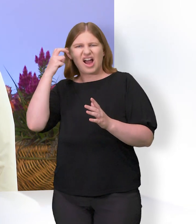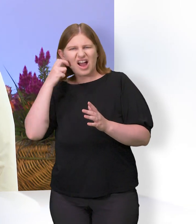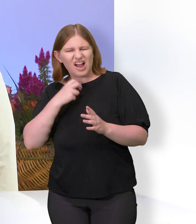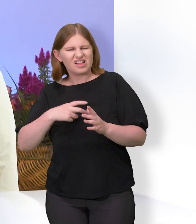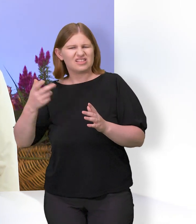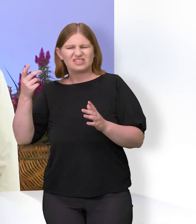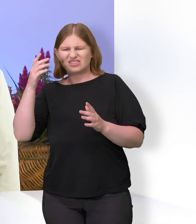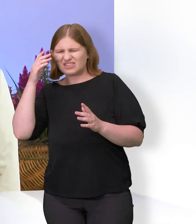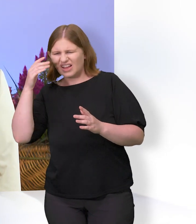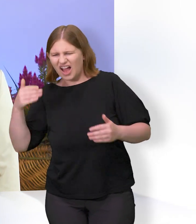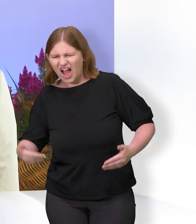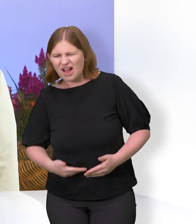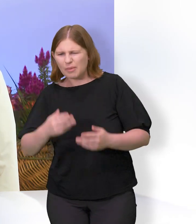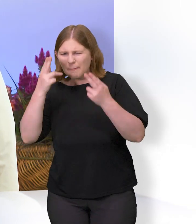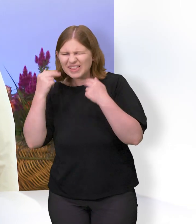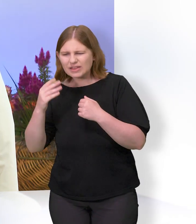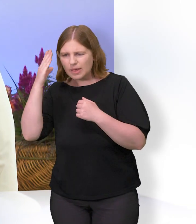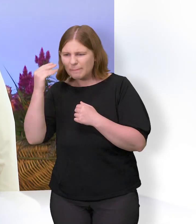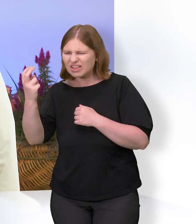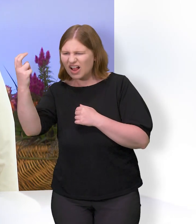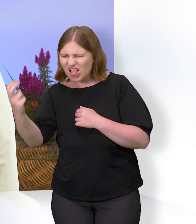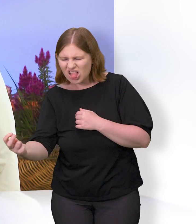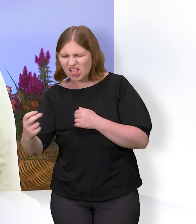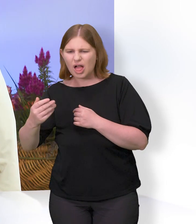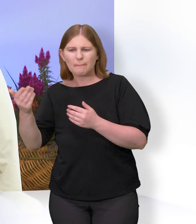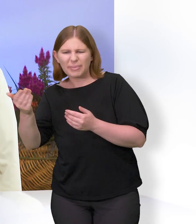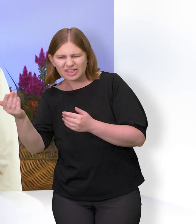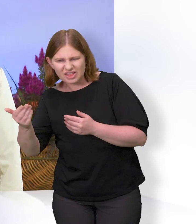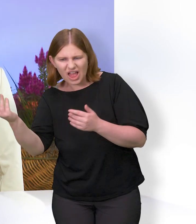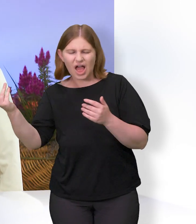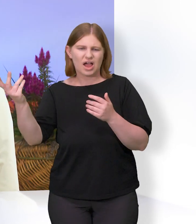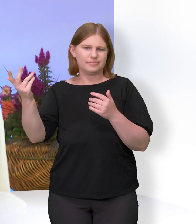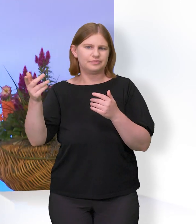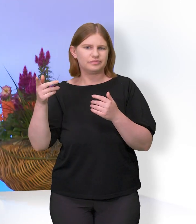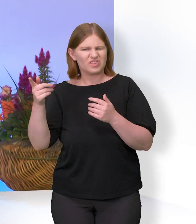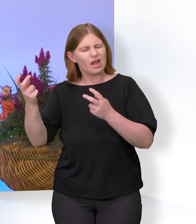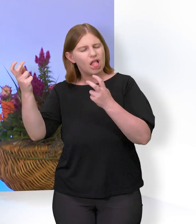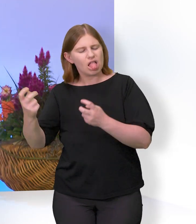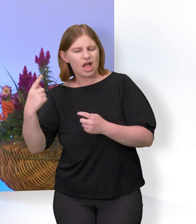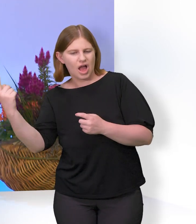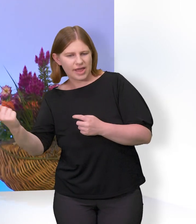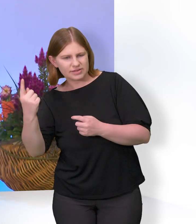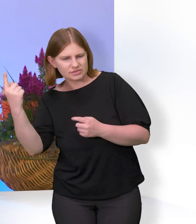und einsam. Er sitzt da und hört, dass dieser Jesus, dieser Lehrer,